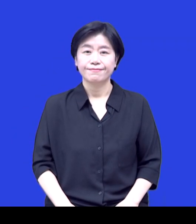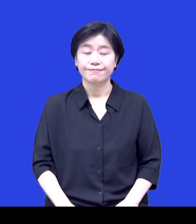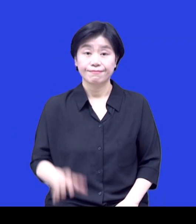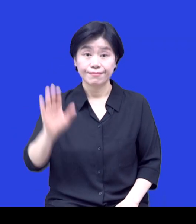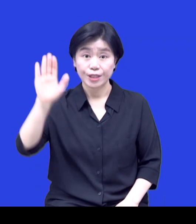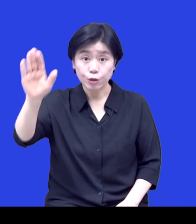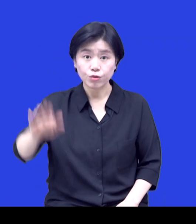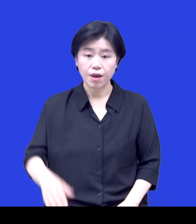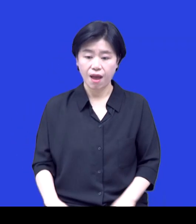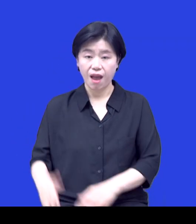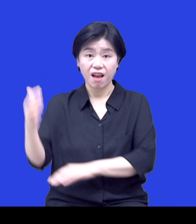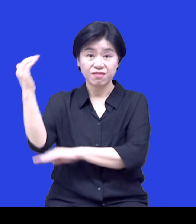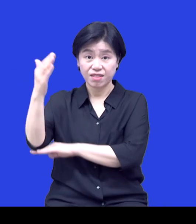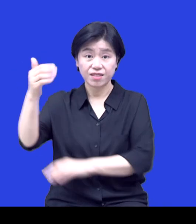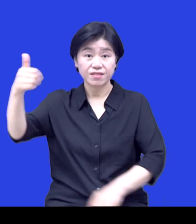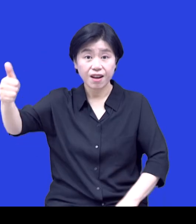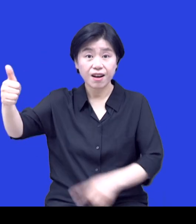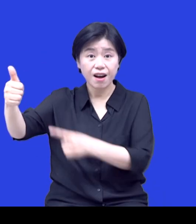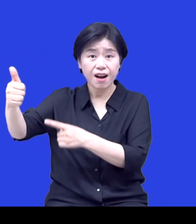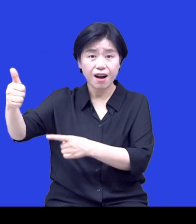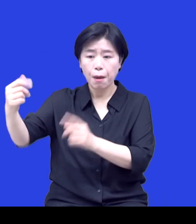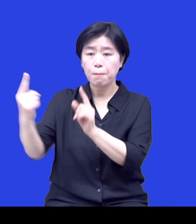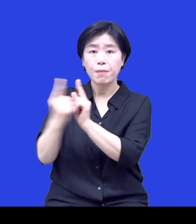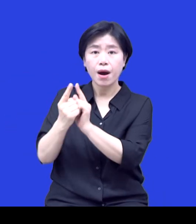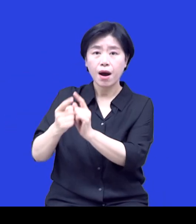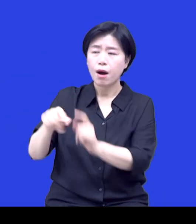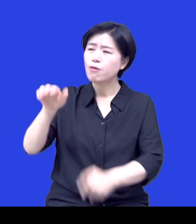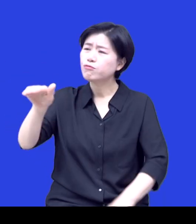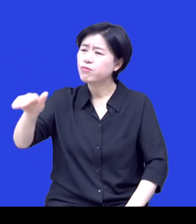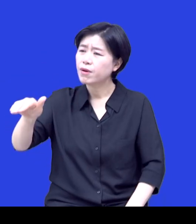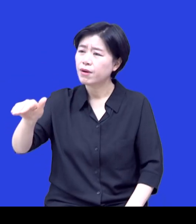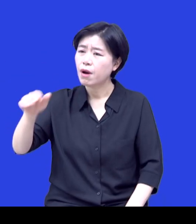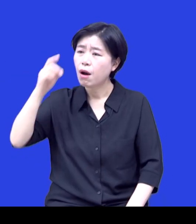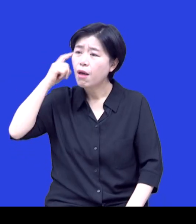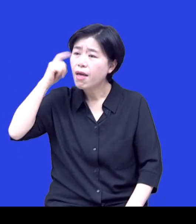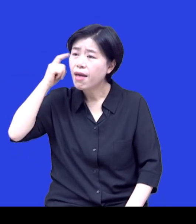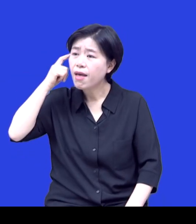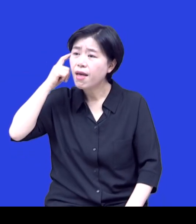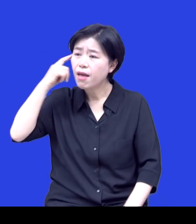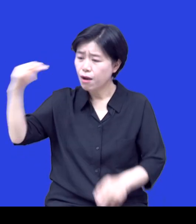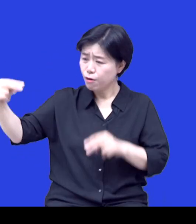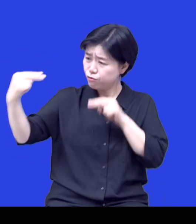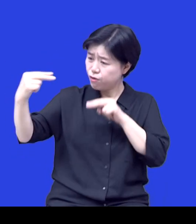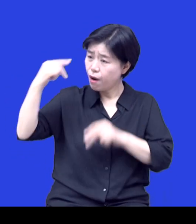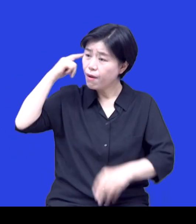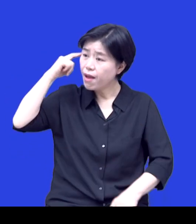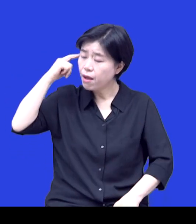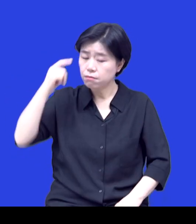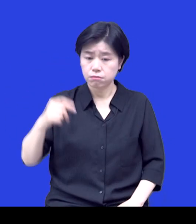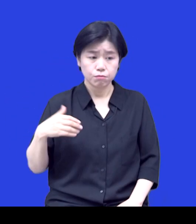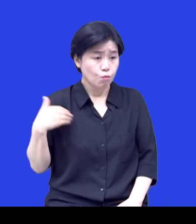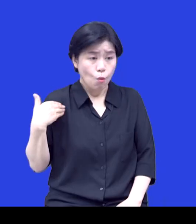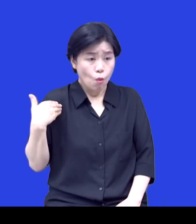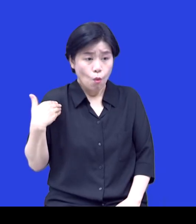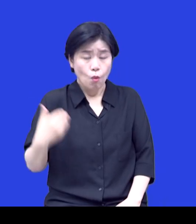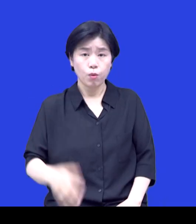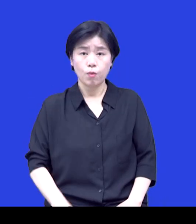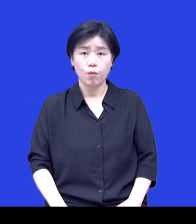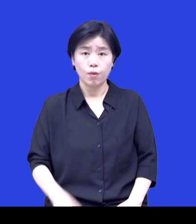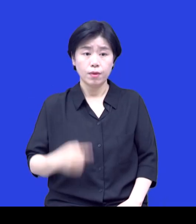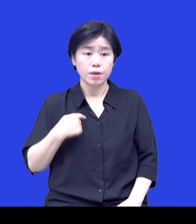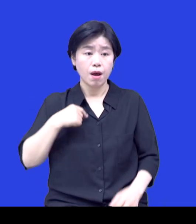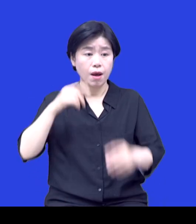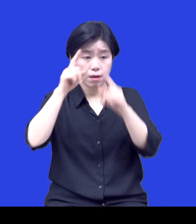나중에 그 교수님한테 물어봤어요. 네. 도대체 왜 논지랑 다른 얘기를 그때 한 거였는데 자기도 모르겠대. 그렇죠, 맞아. 그 어떤 대학생 집회